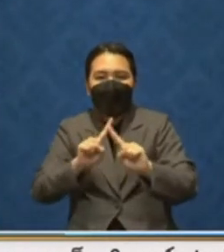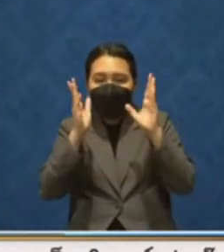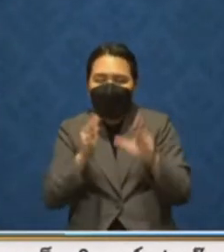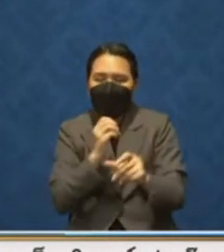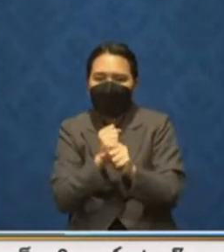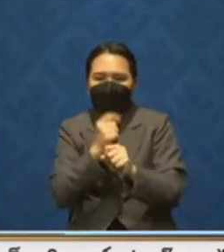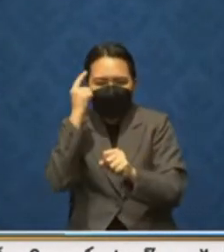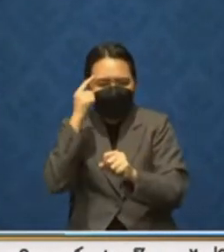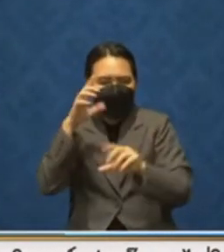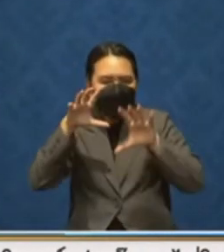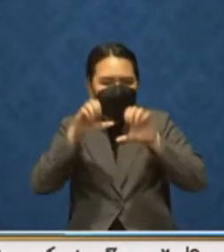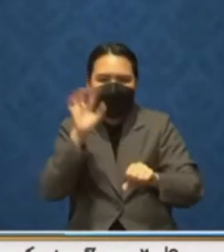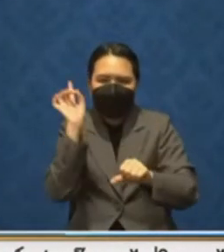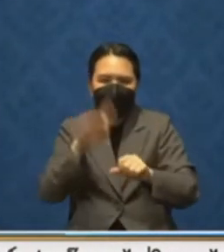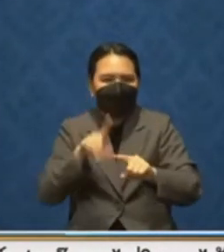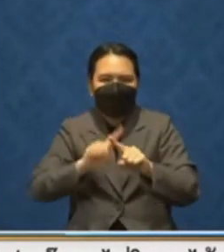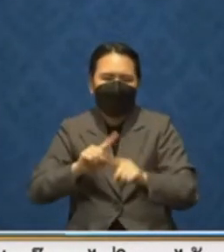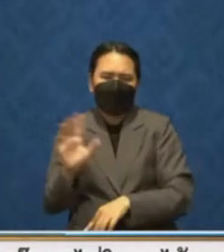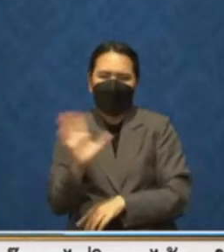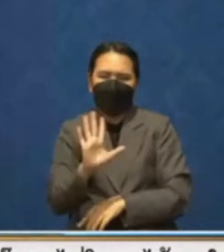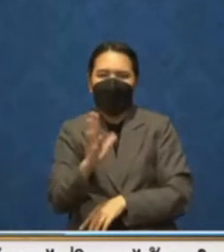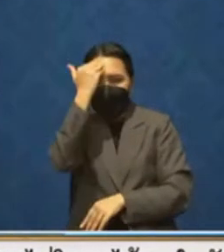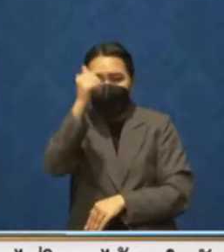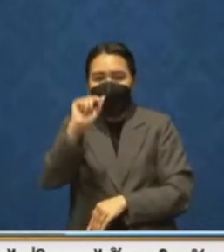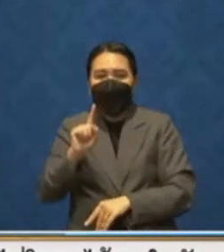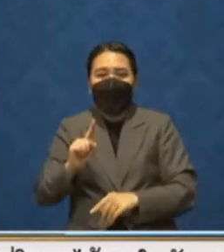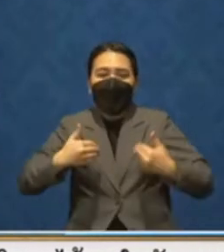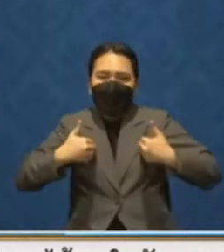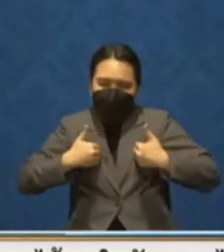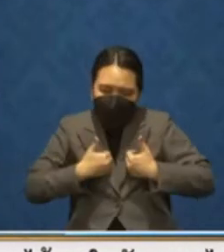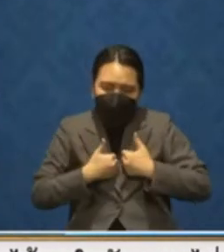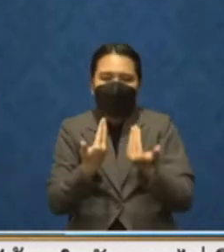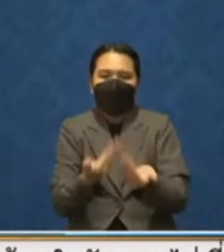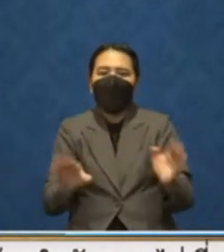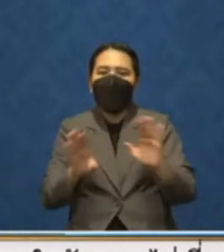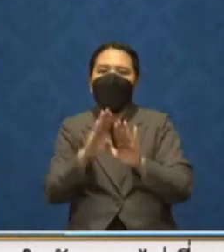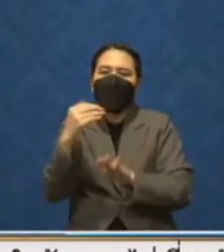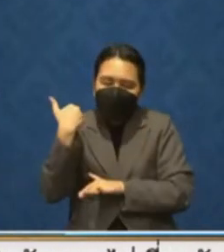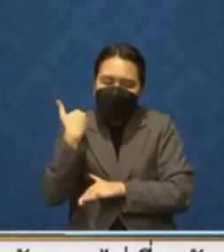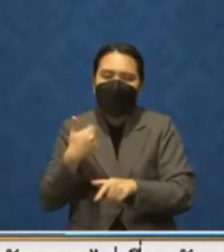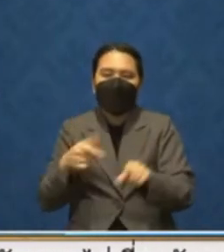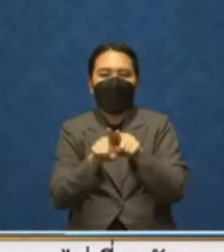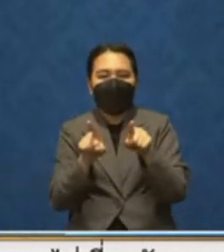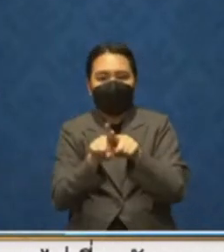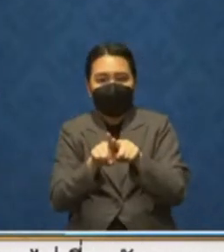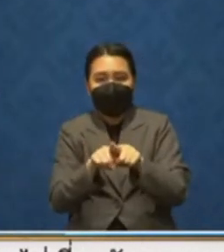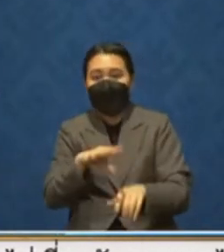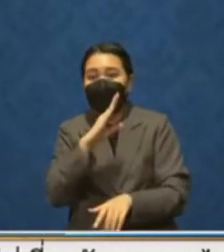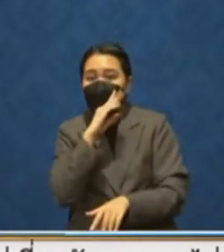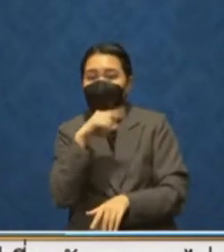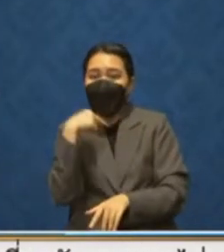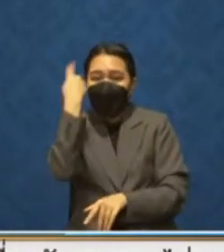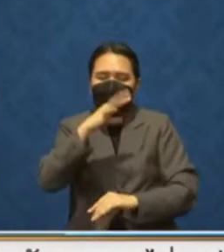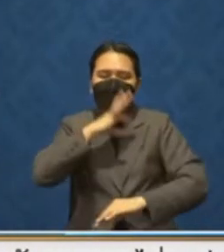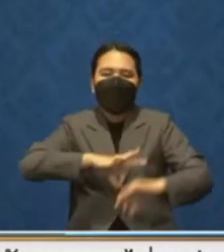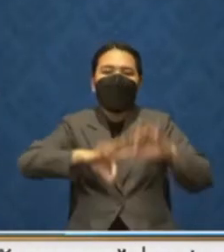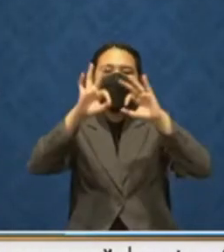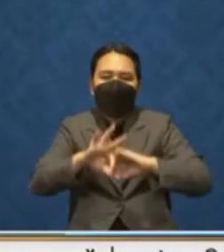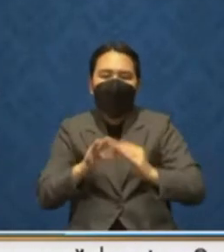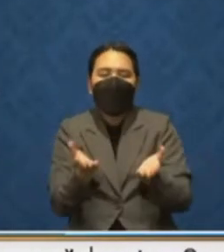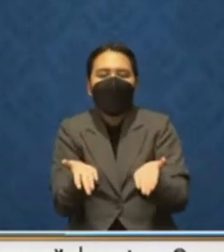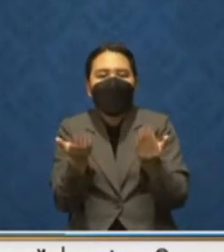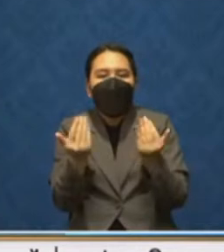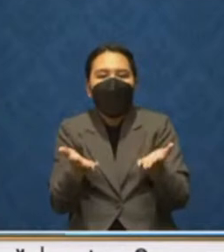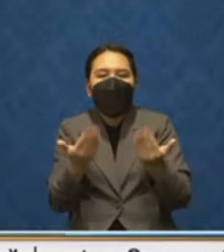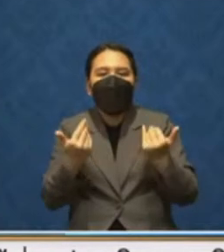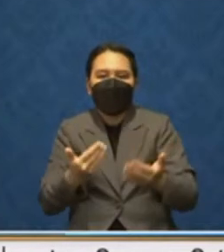ก็เสี่ยงนะเขาก็เลยนะครอบครัวก็มีนะนะถ้าต่างฝ่ายต่างมีลูกหัวใจกันตรงนี้ก็เบาๆก็ลงไม่